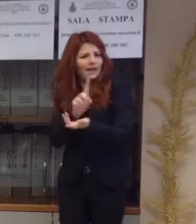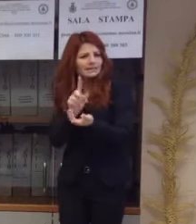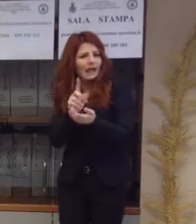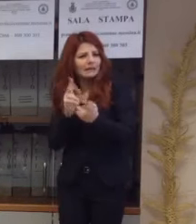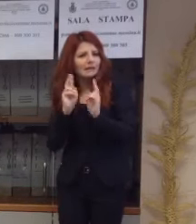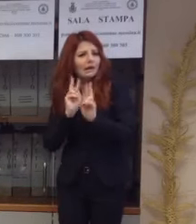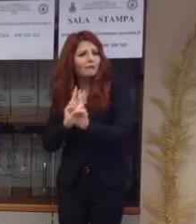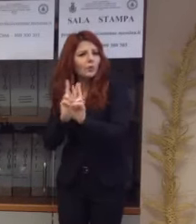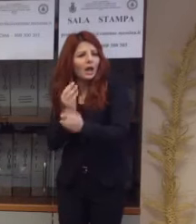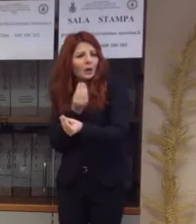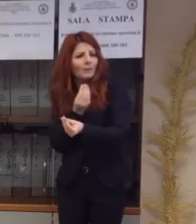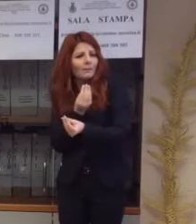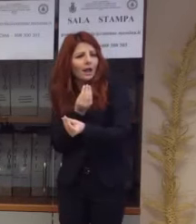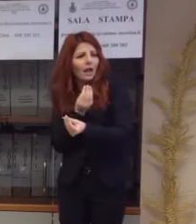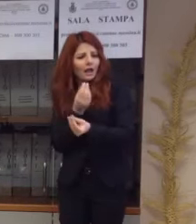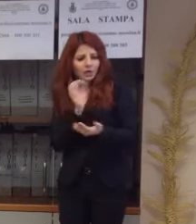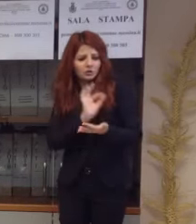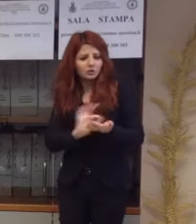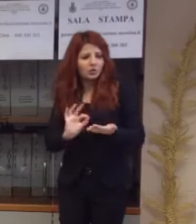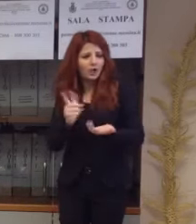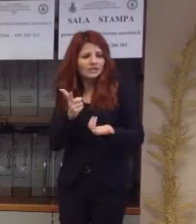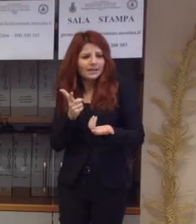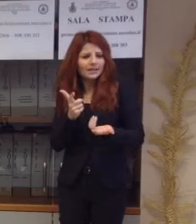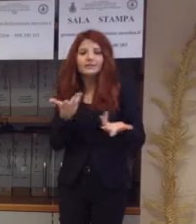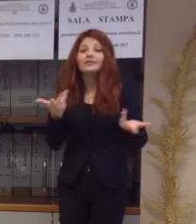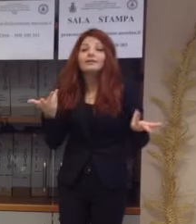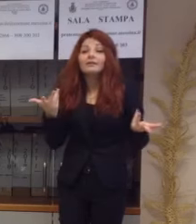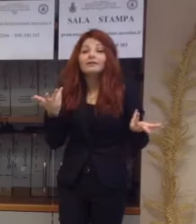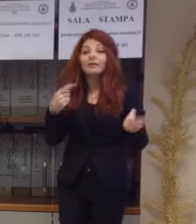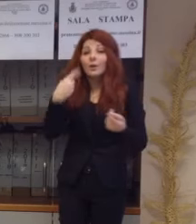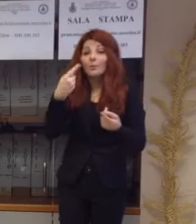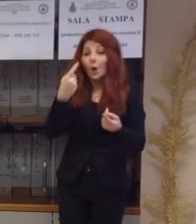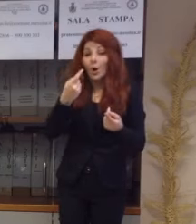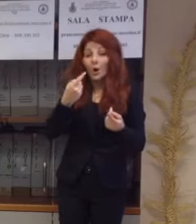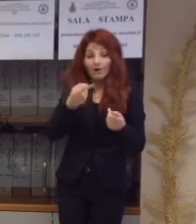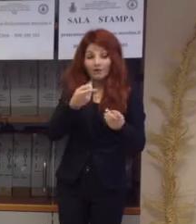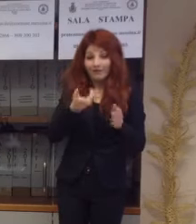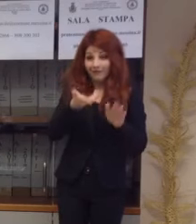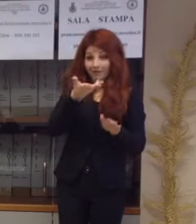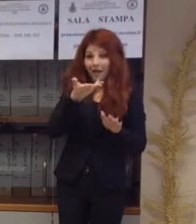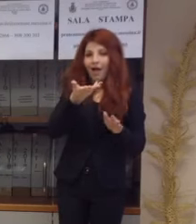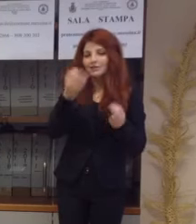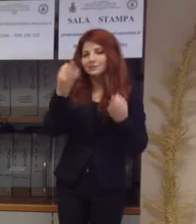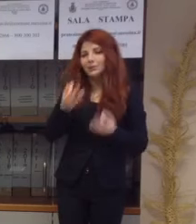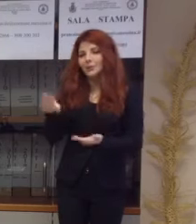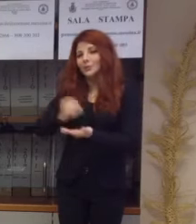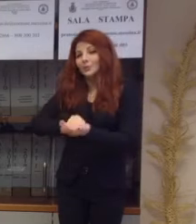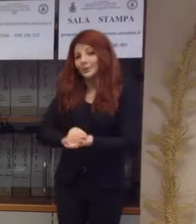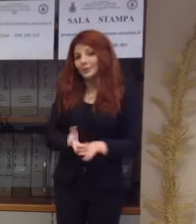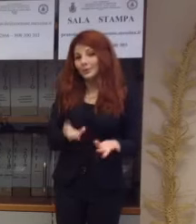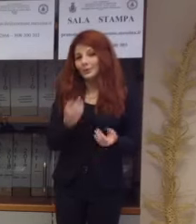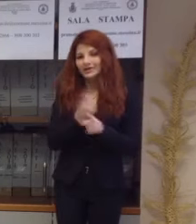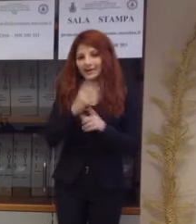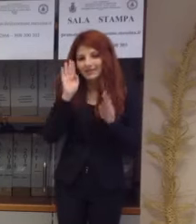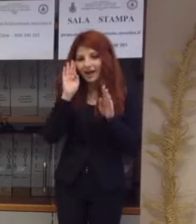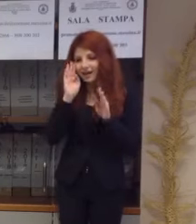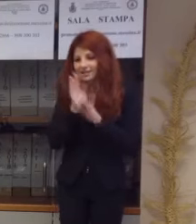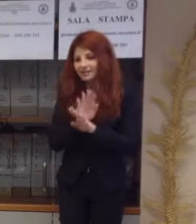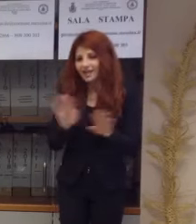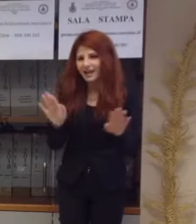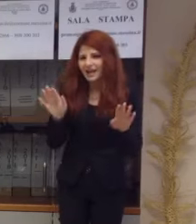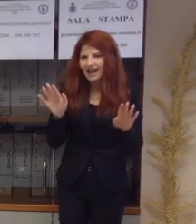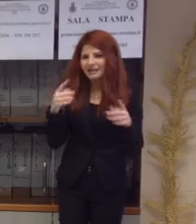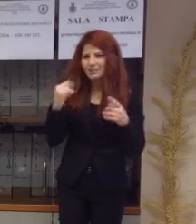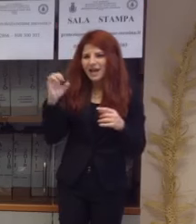stare attento, dovete stare attenti, perché hanno scritto nel loro pezzo che io